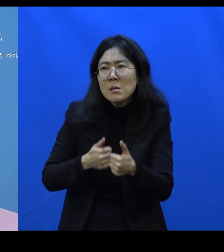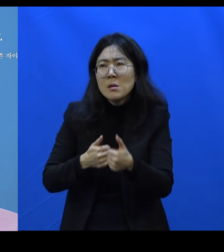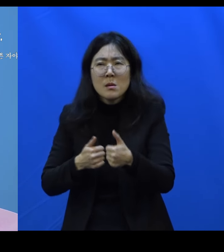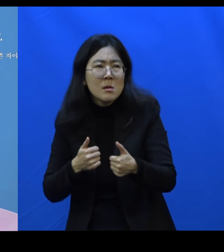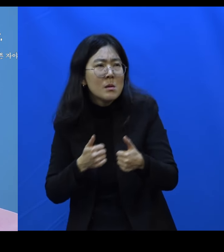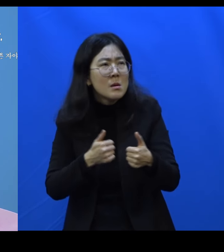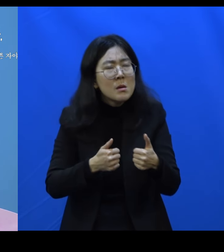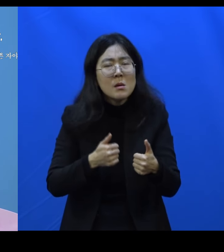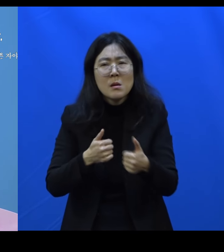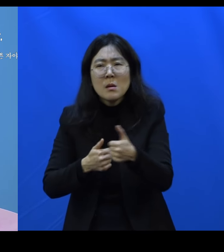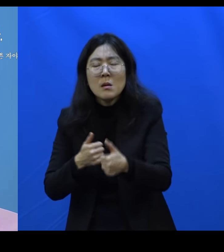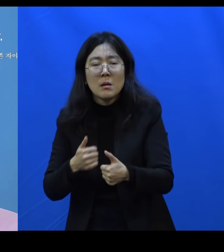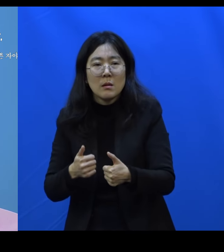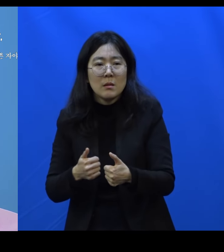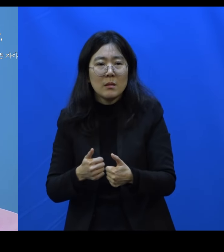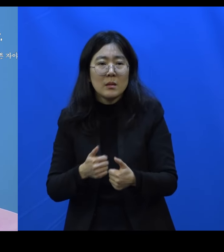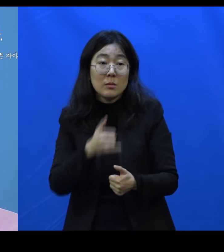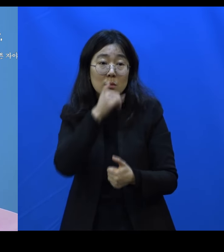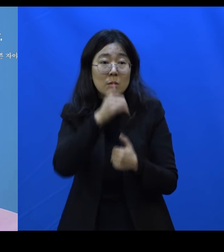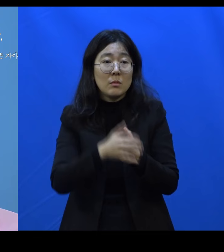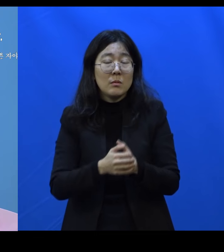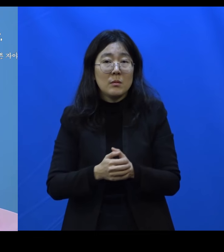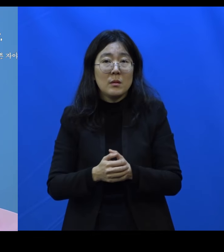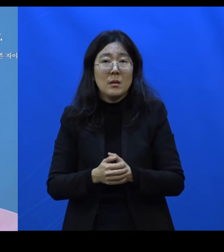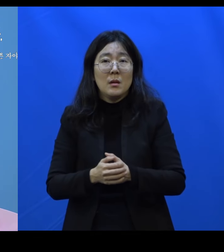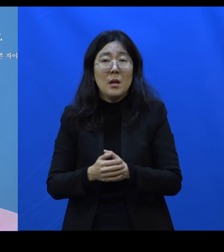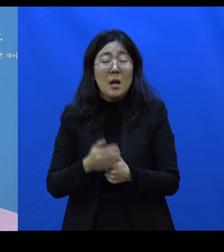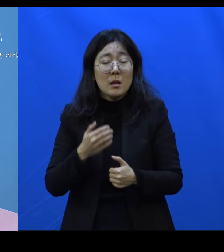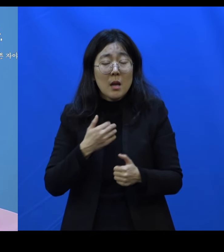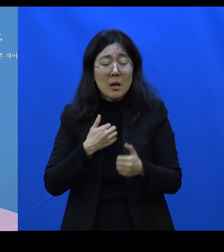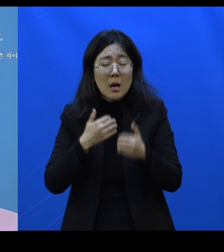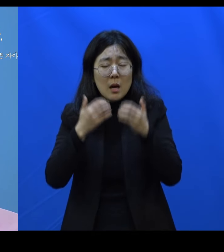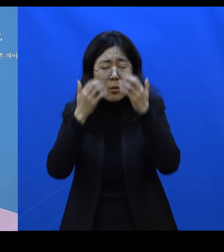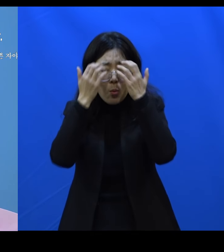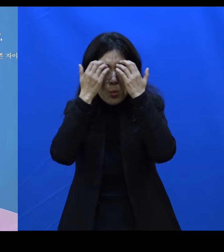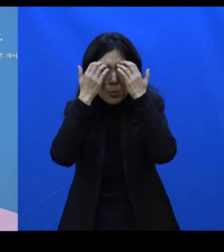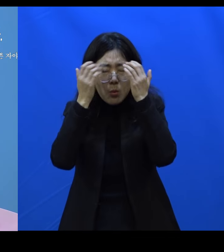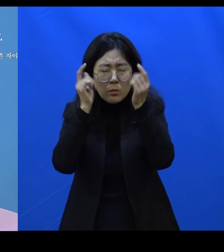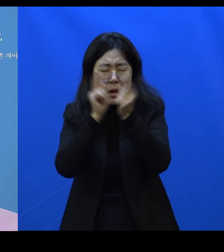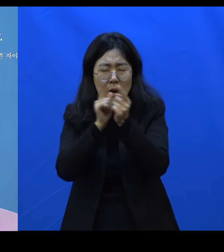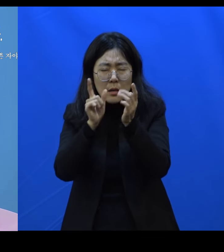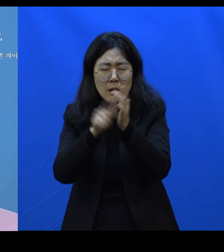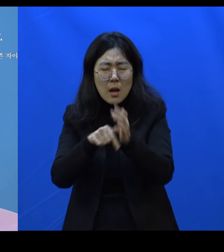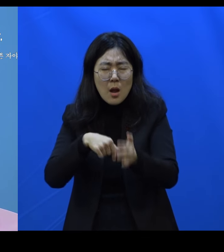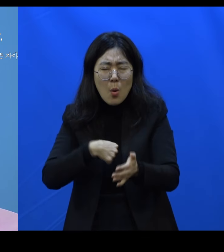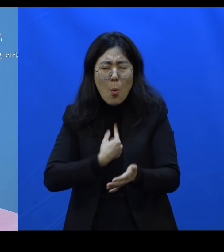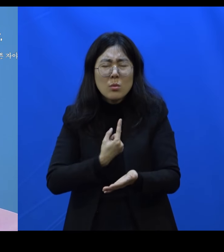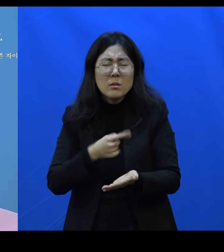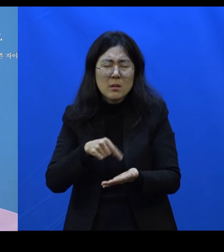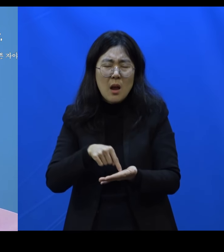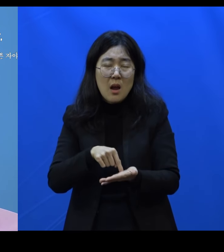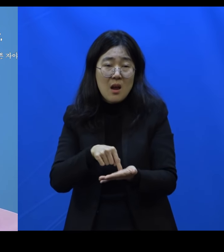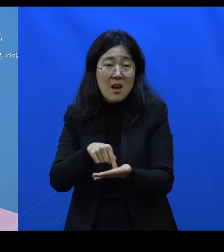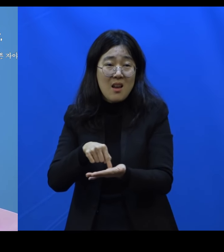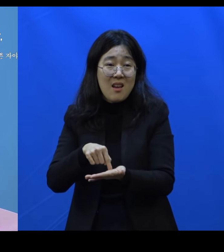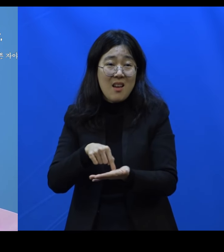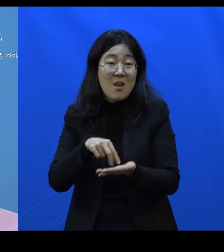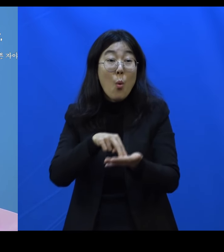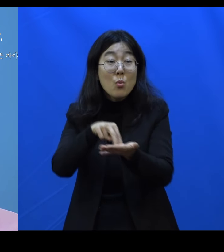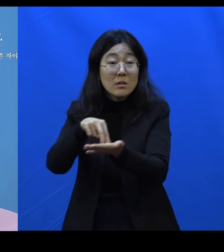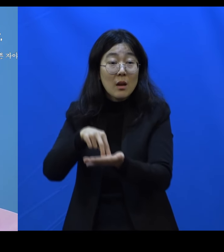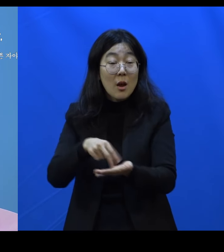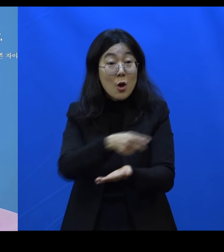여러분 홀로예요. 나중에 보면 내가 진짜 고통을 당할 때는 홀로예요. 없어요.